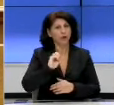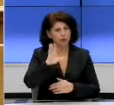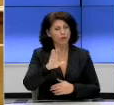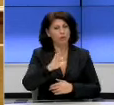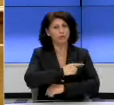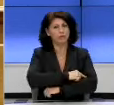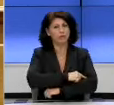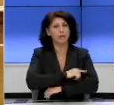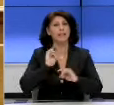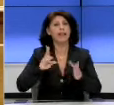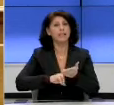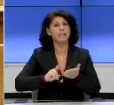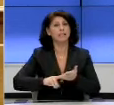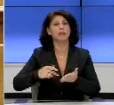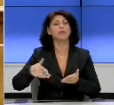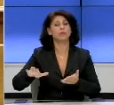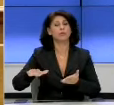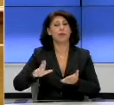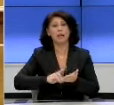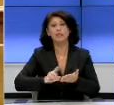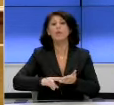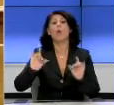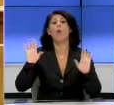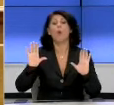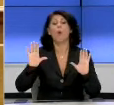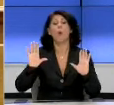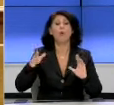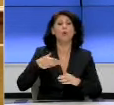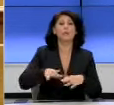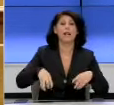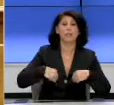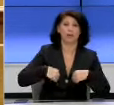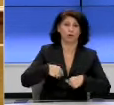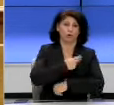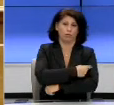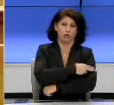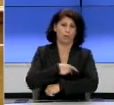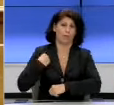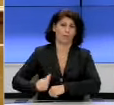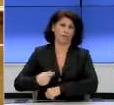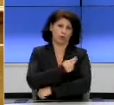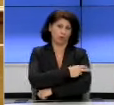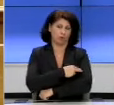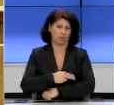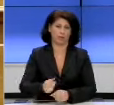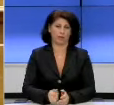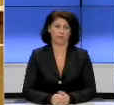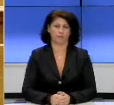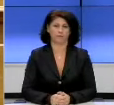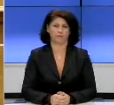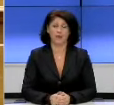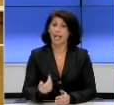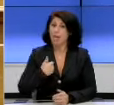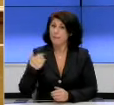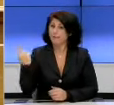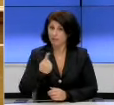τους ανασφάλιστους απλήρωτους. Συγγνώμη, τους ανασφάλιστους να μην τους δέχονται τα νοσοκομεία, τα δημόσια νοσοκομεία. Και εμείς